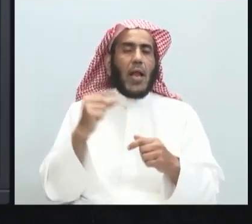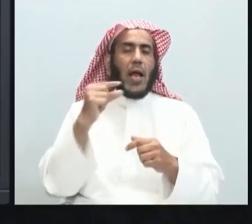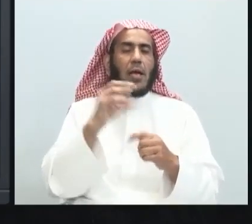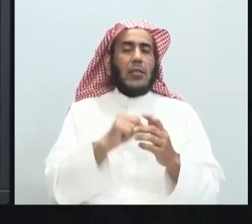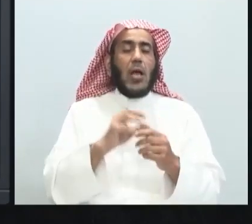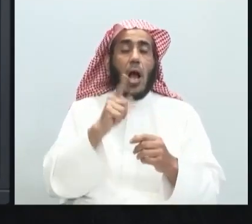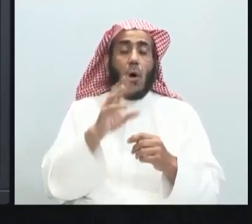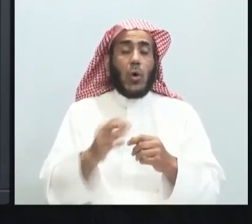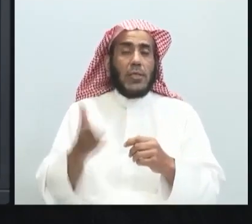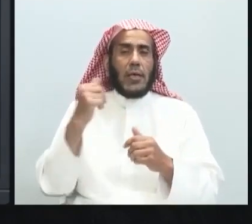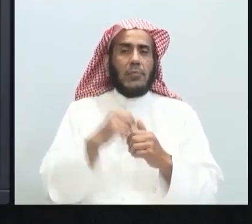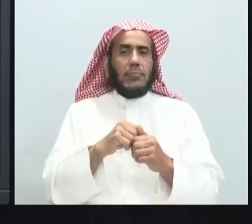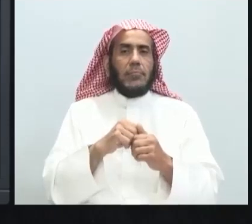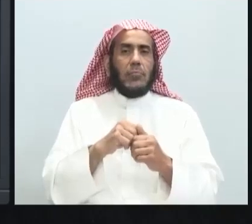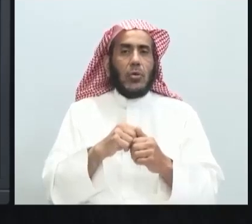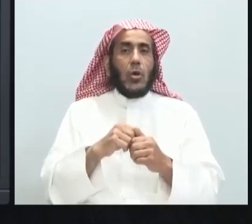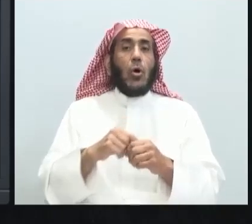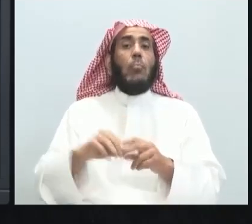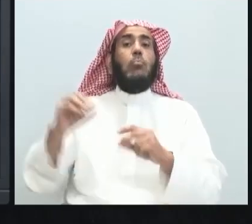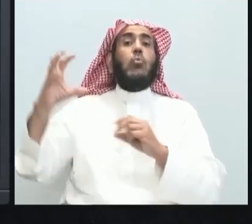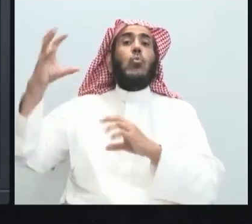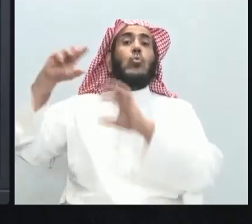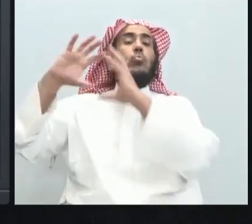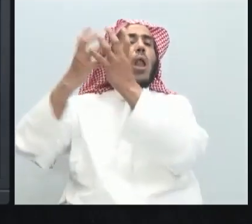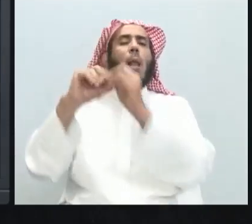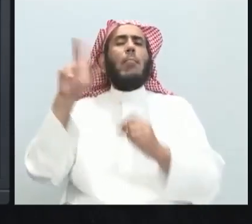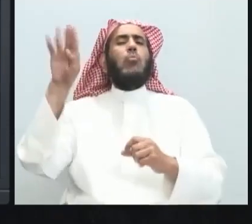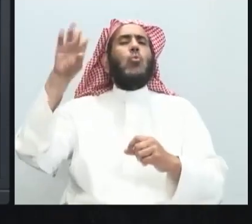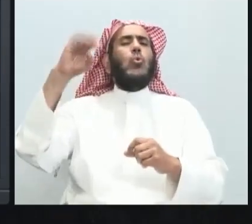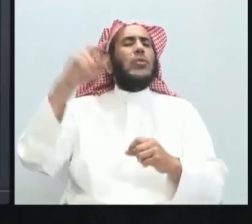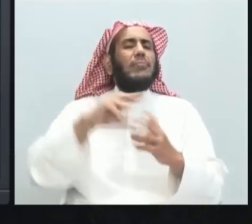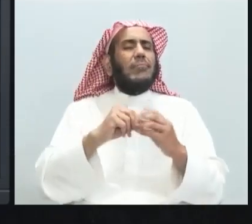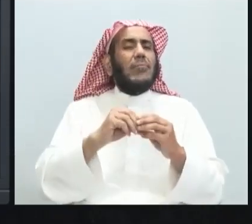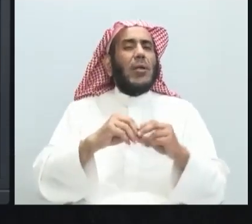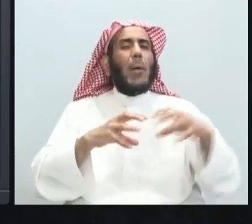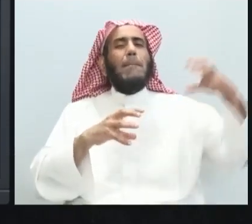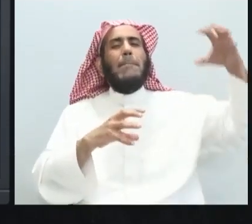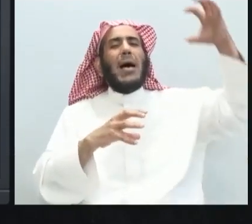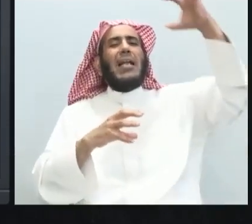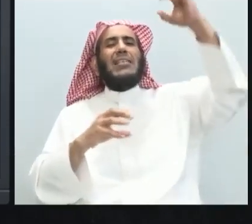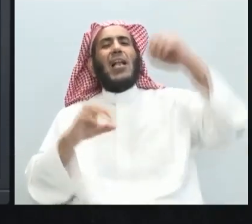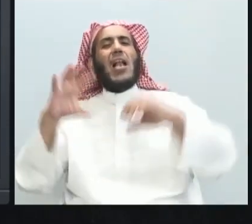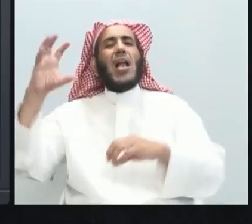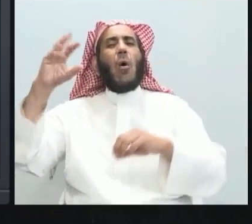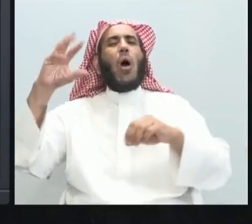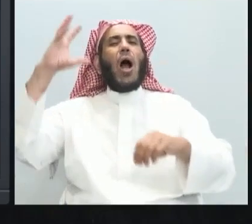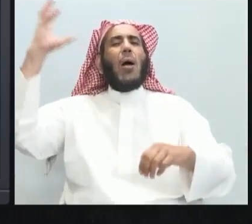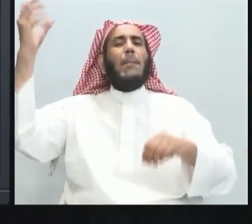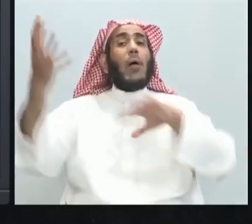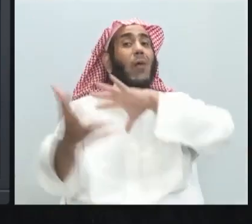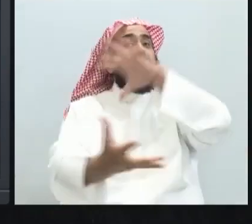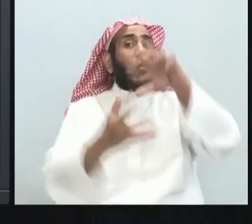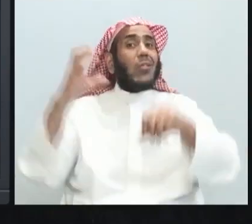عندنا قول الله تعالى بروجا ما المراد بالبروج هنا منازل للكواكب السياره ف